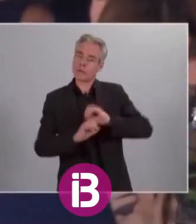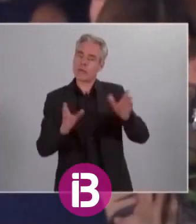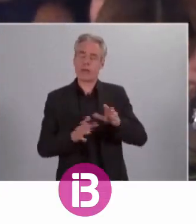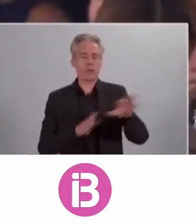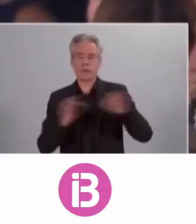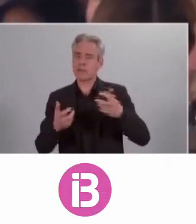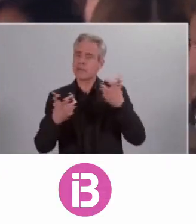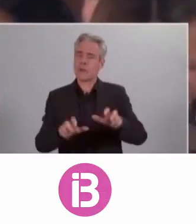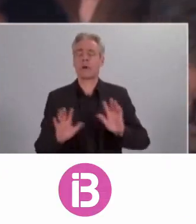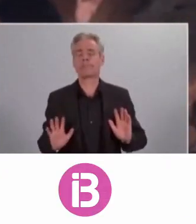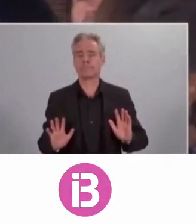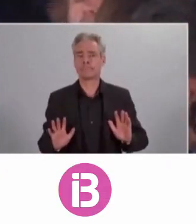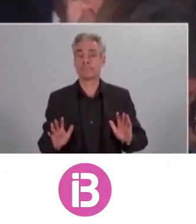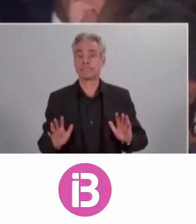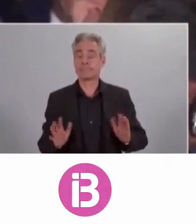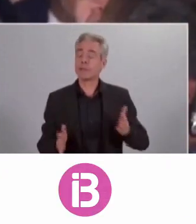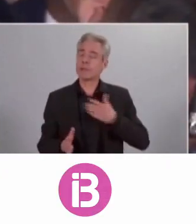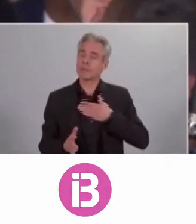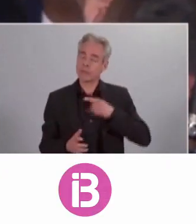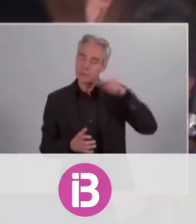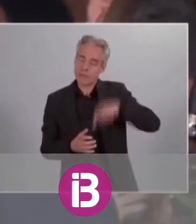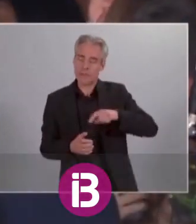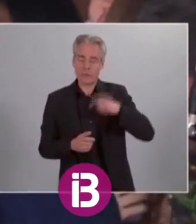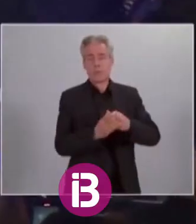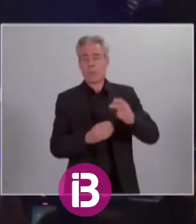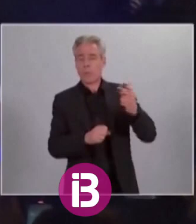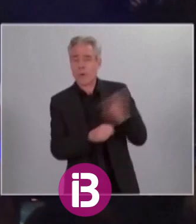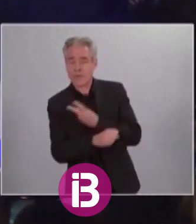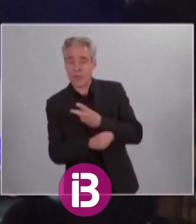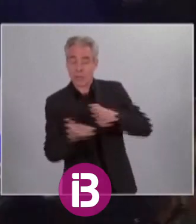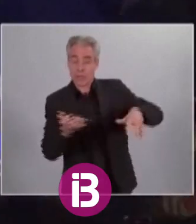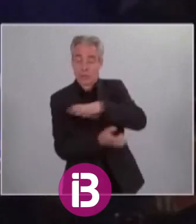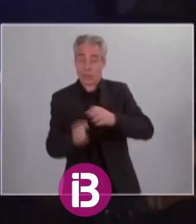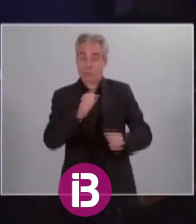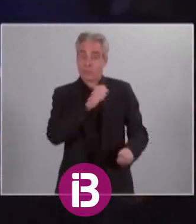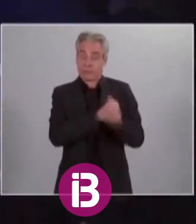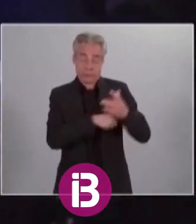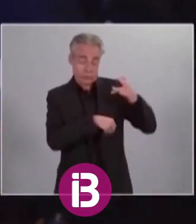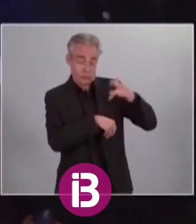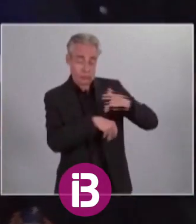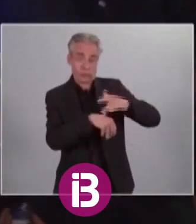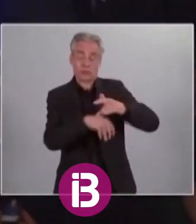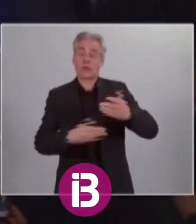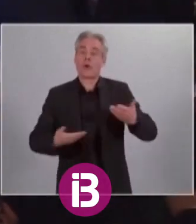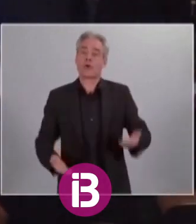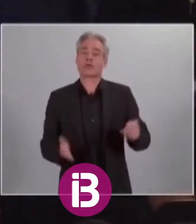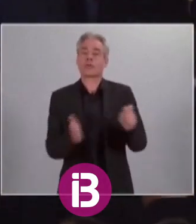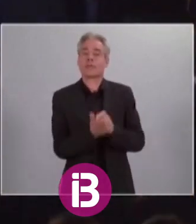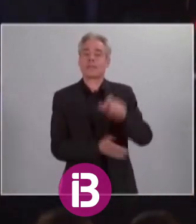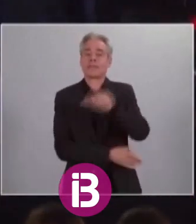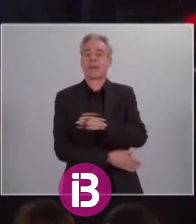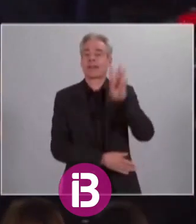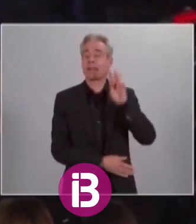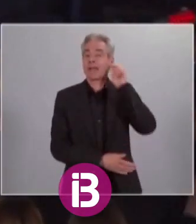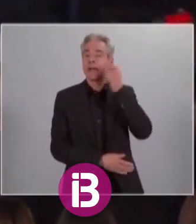choisir, auquel nous nous devrons aussi de répondre. I també respondrà, segons afirmar, a la còlera dels votants